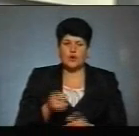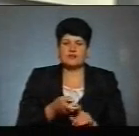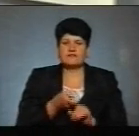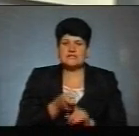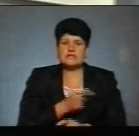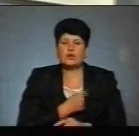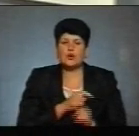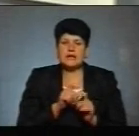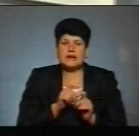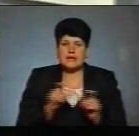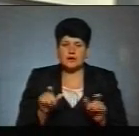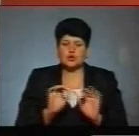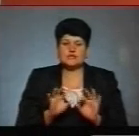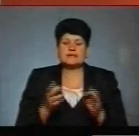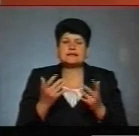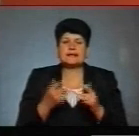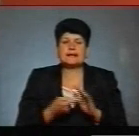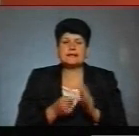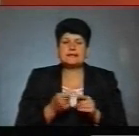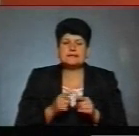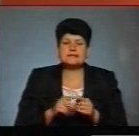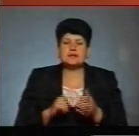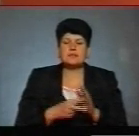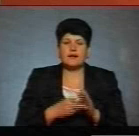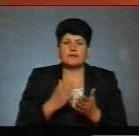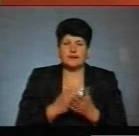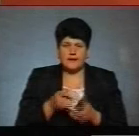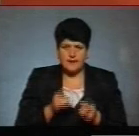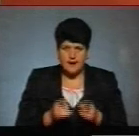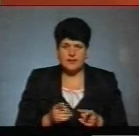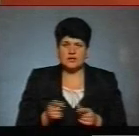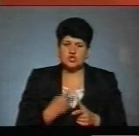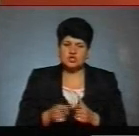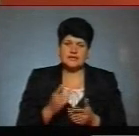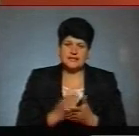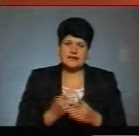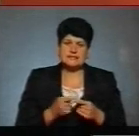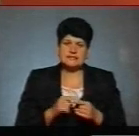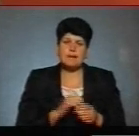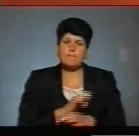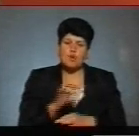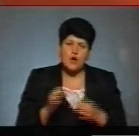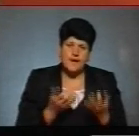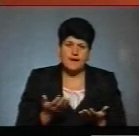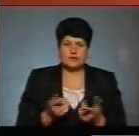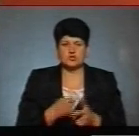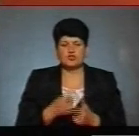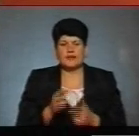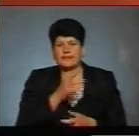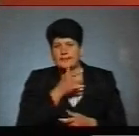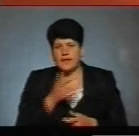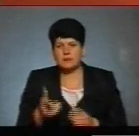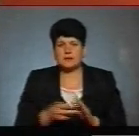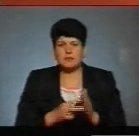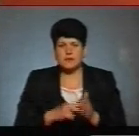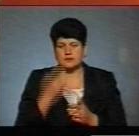лікарню розкажіть, наскільки ці плани вже стають реальними, тобто чи є це якийсь проект, чи є якісь терміни і плани, коли